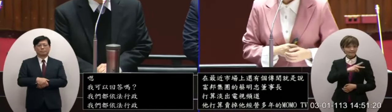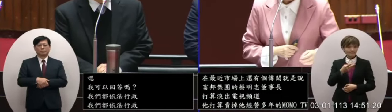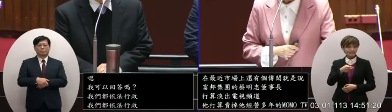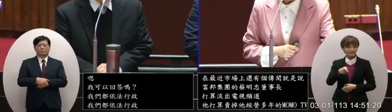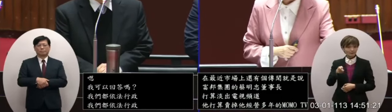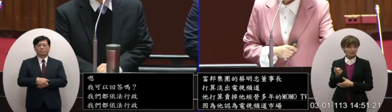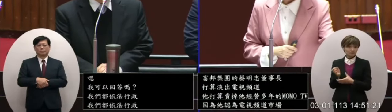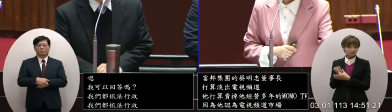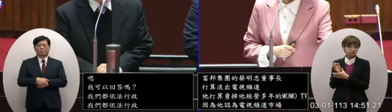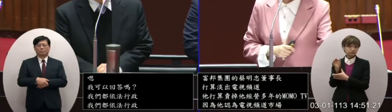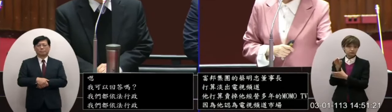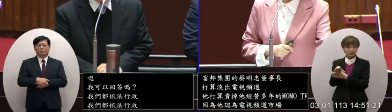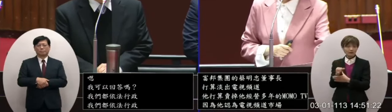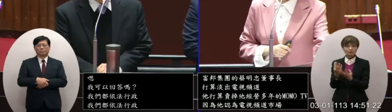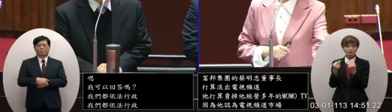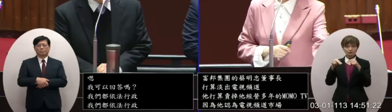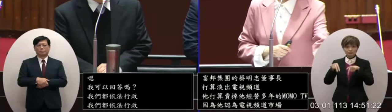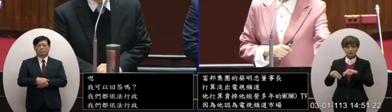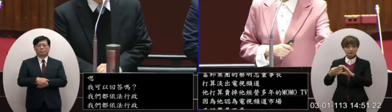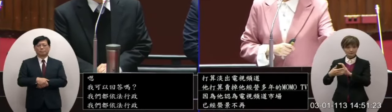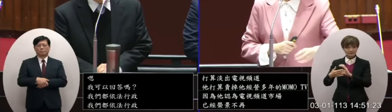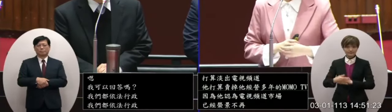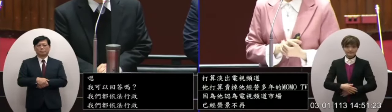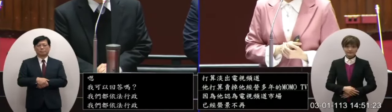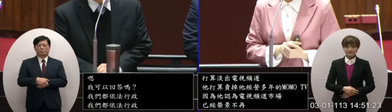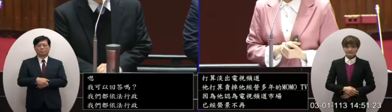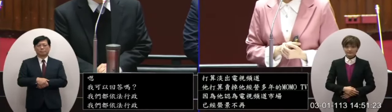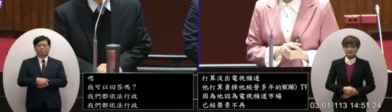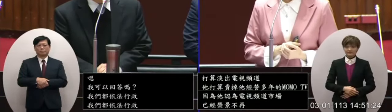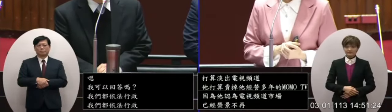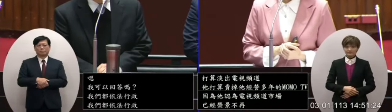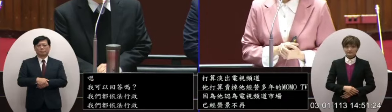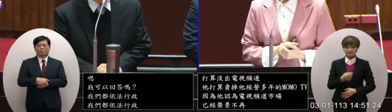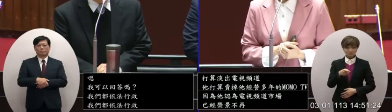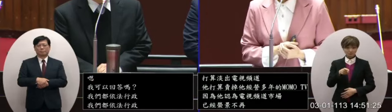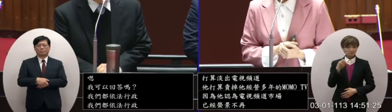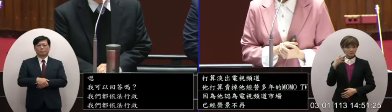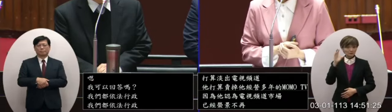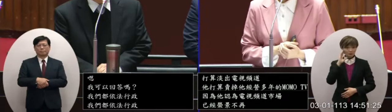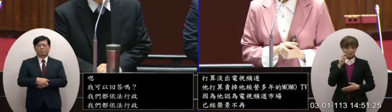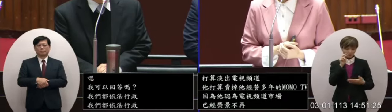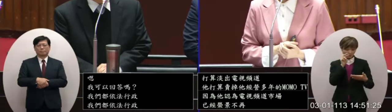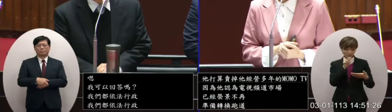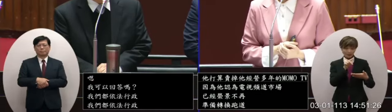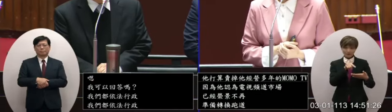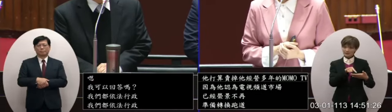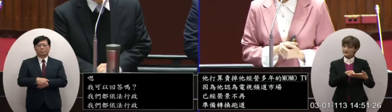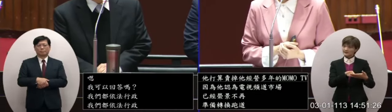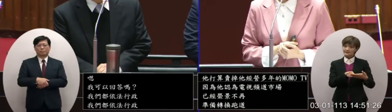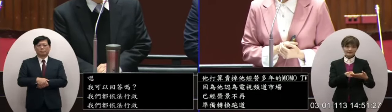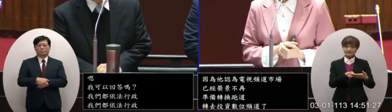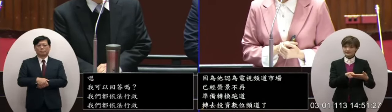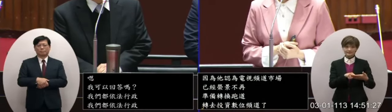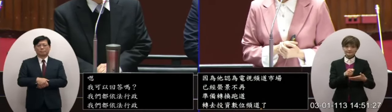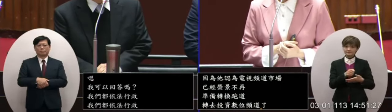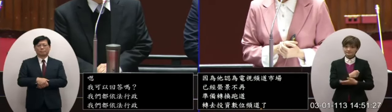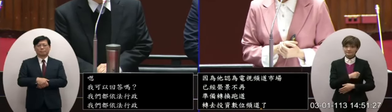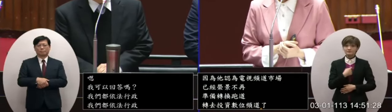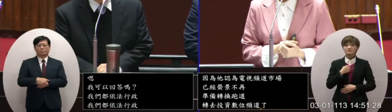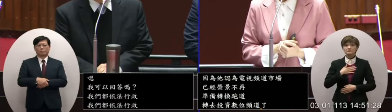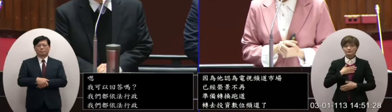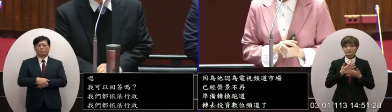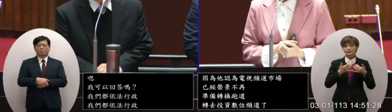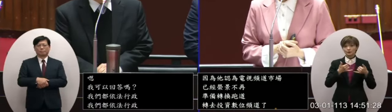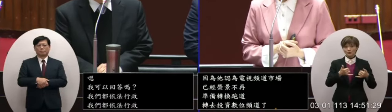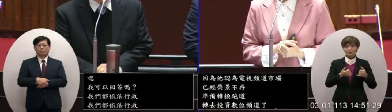投资数位频道了。那么看到这个新闻，我当然感慨万千了，因为我也知道，就是随着网络媒体的发